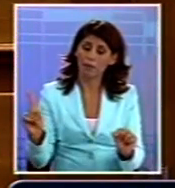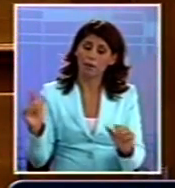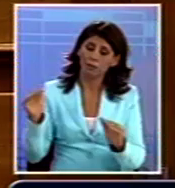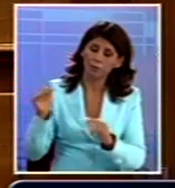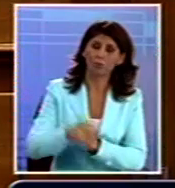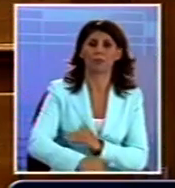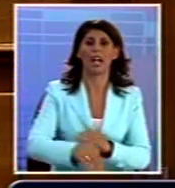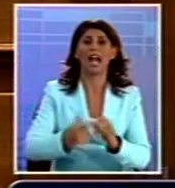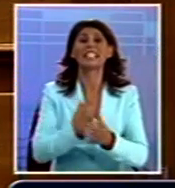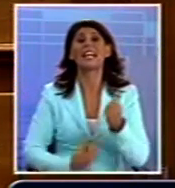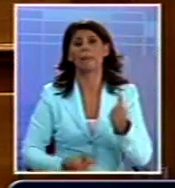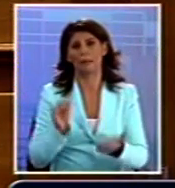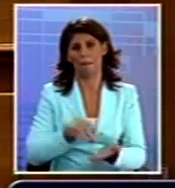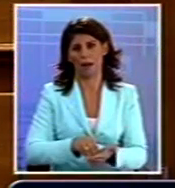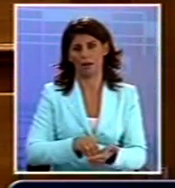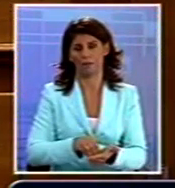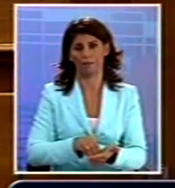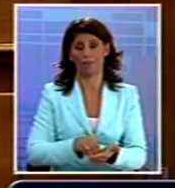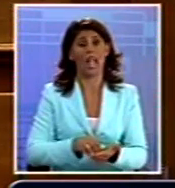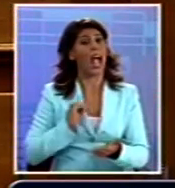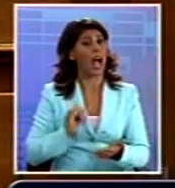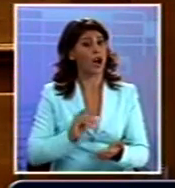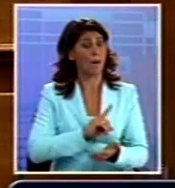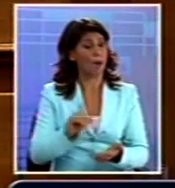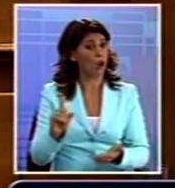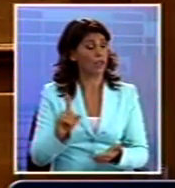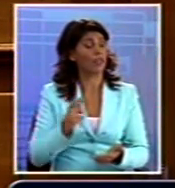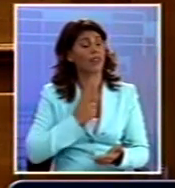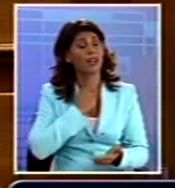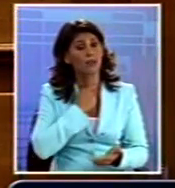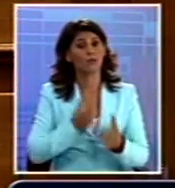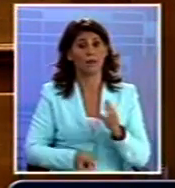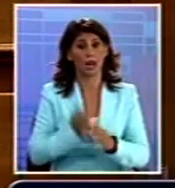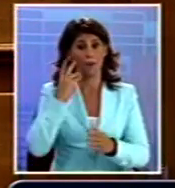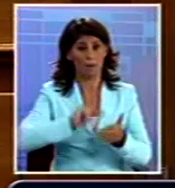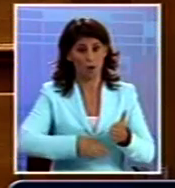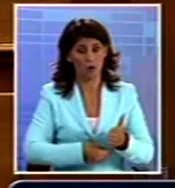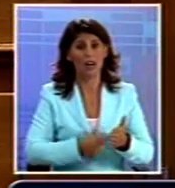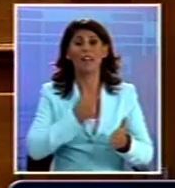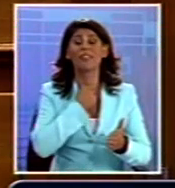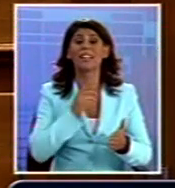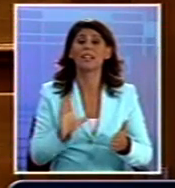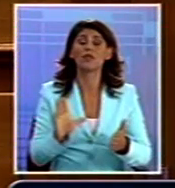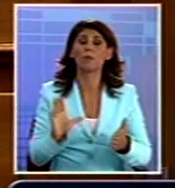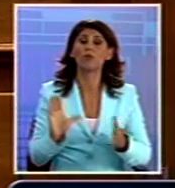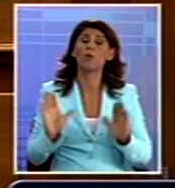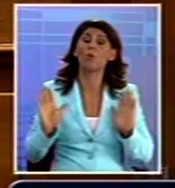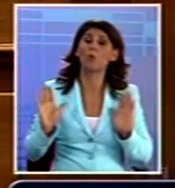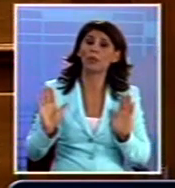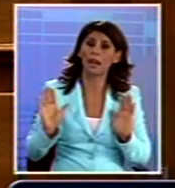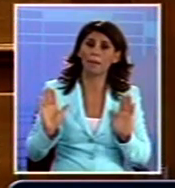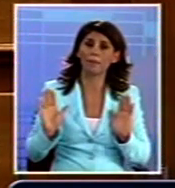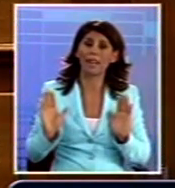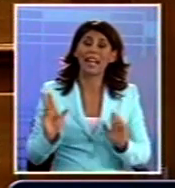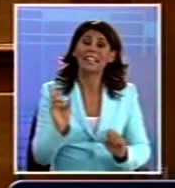ελλείμματα. Και ακόμα, όχι μόνο δεν θα χρειαστούμε νέο μνημόνιο, αλλά δεν χρειαζόμαστε καν ούτε